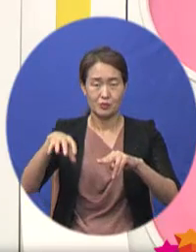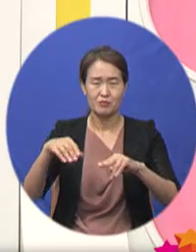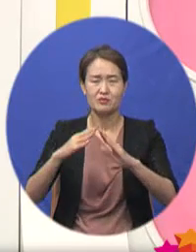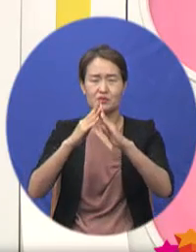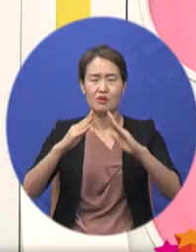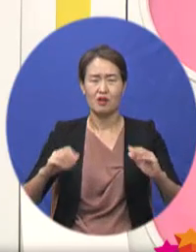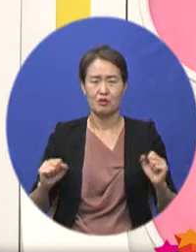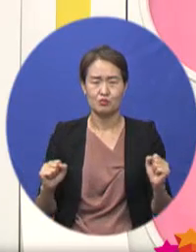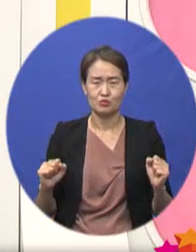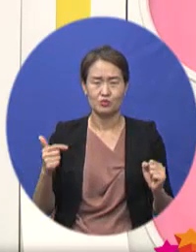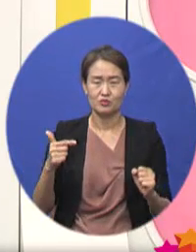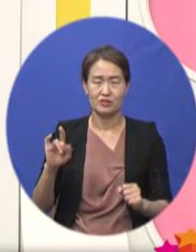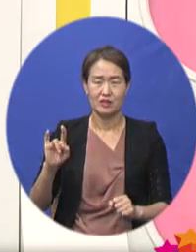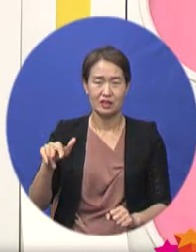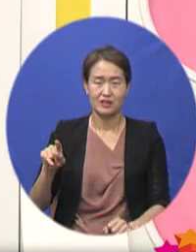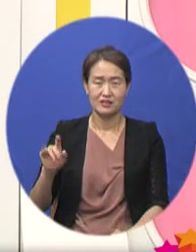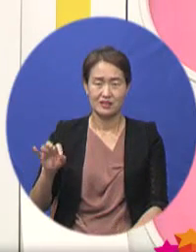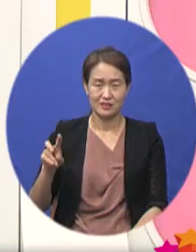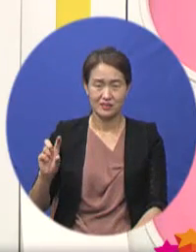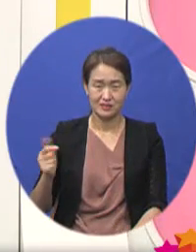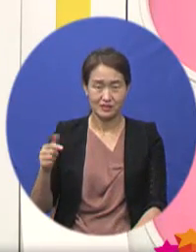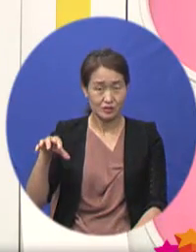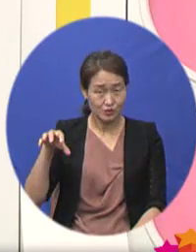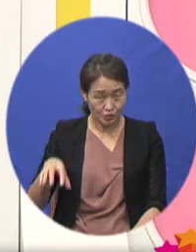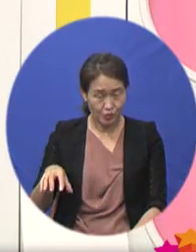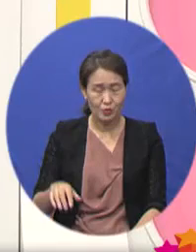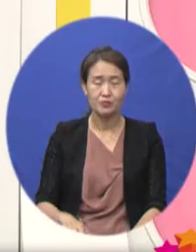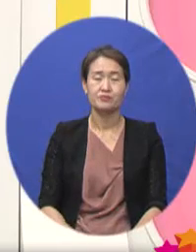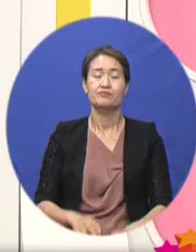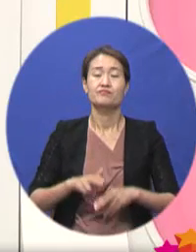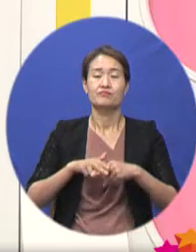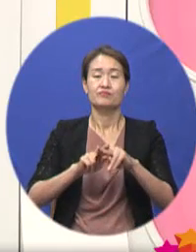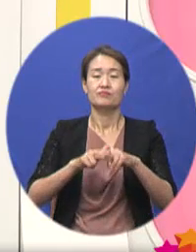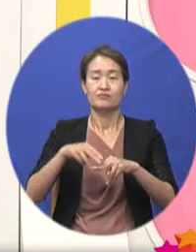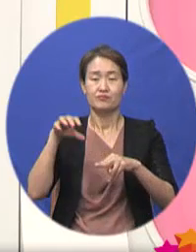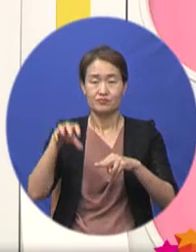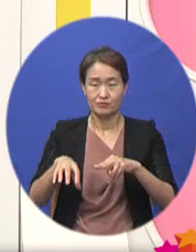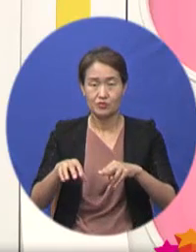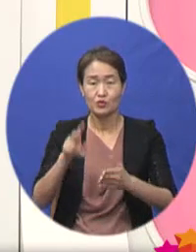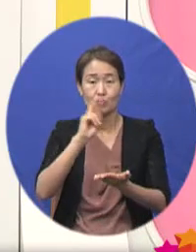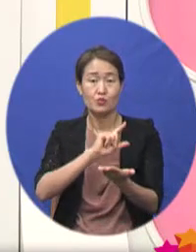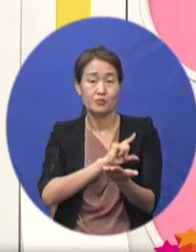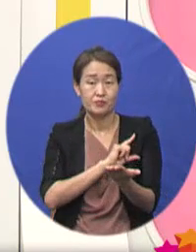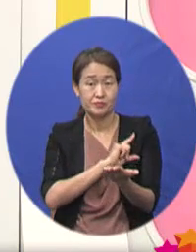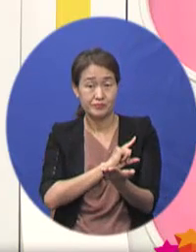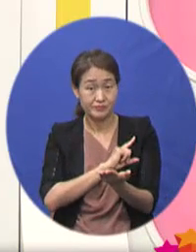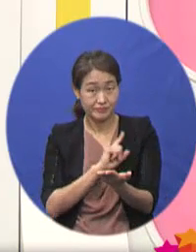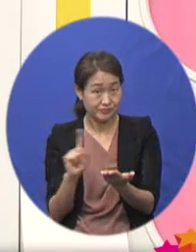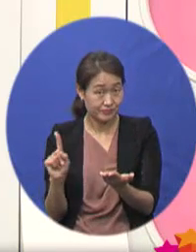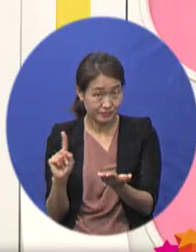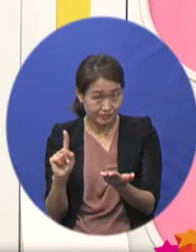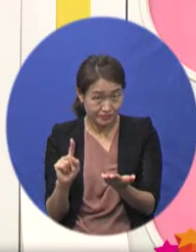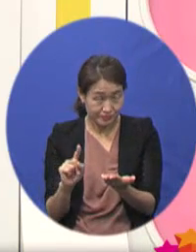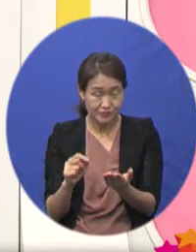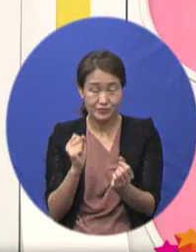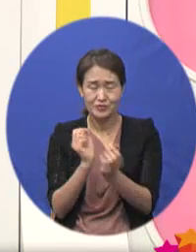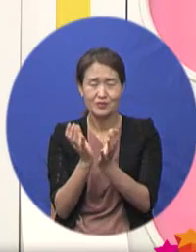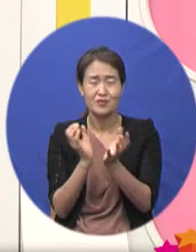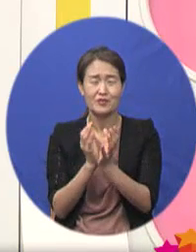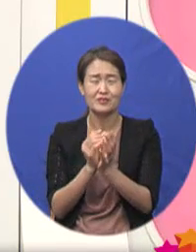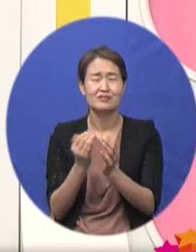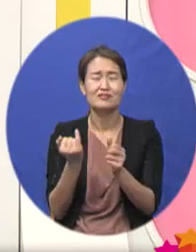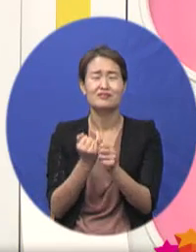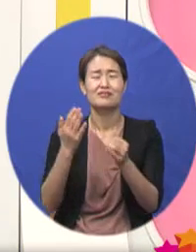전라북도 정읍 아하. 내장산. 내장산으로 유명. 네. 정읍. 네. 정읍이고요. 어떤 노래 불러주실 건가요? 개나리 처녀요.